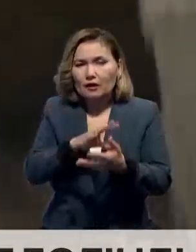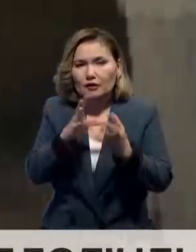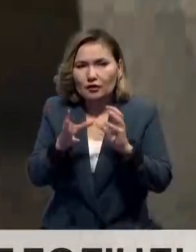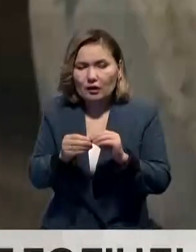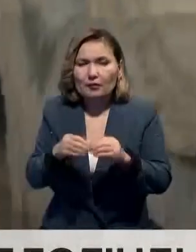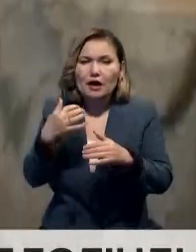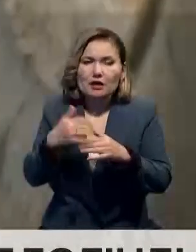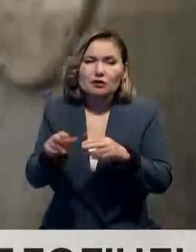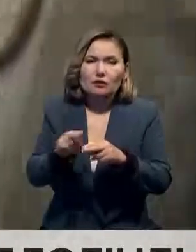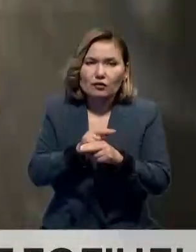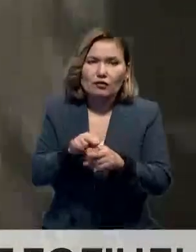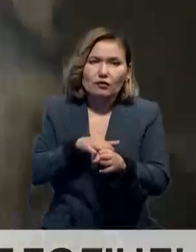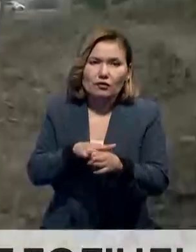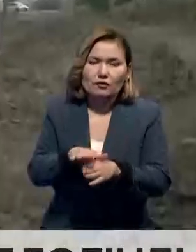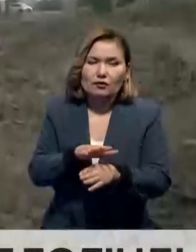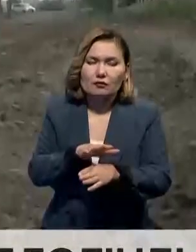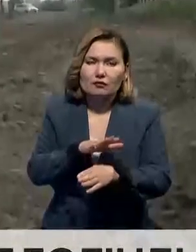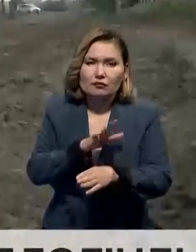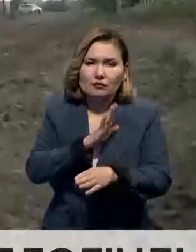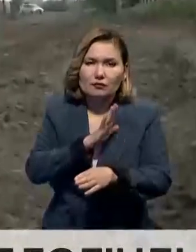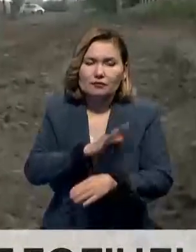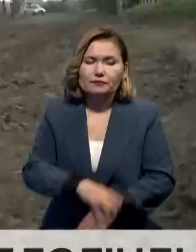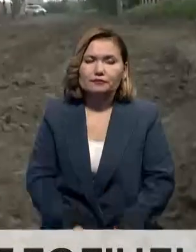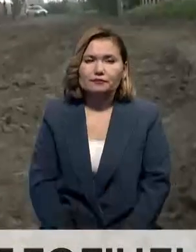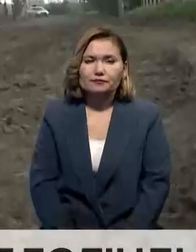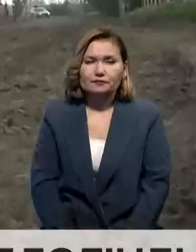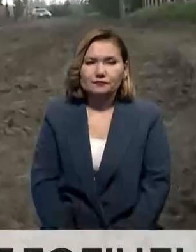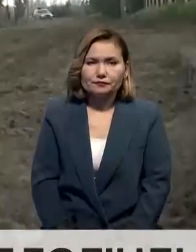жақсы және қанағаттанарлық жағдайына жеткізбек. Мерей Байет, Руслан Хатилла, хабар 24.